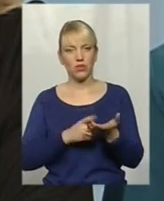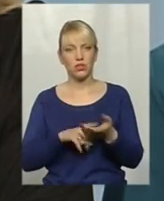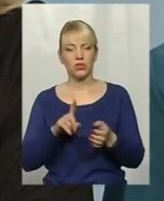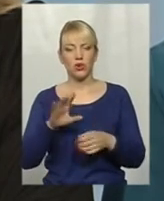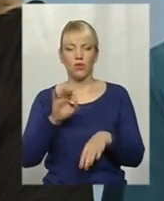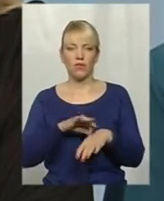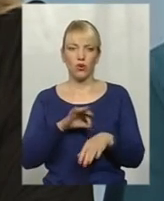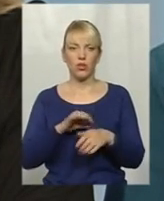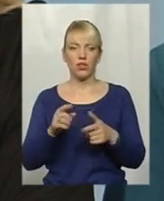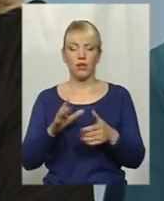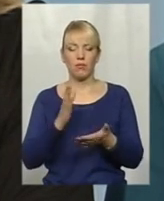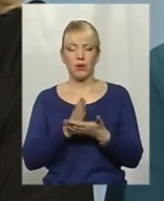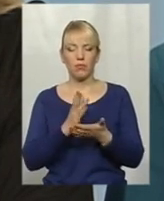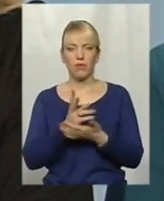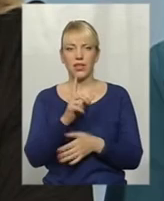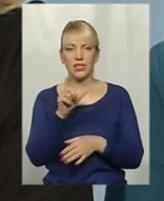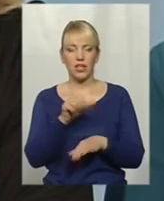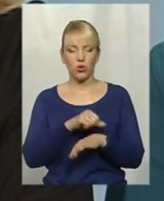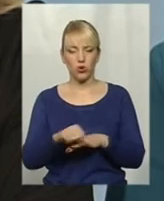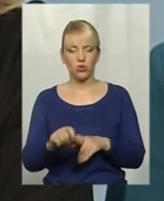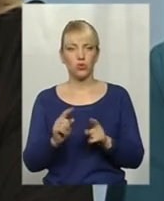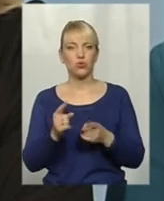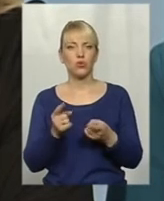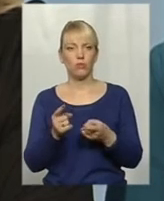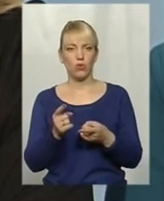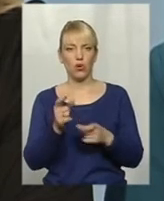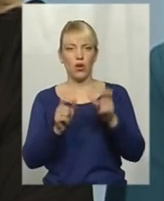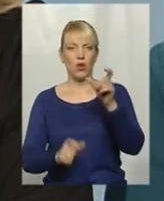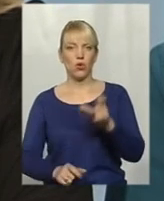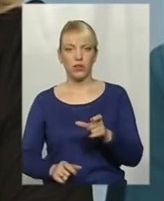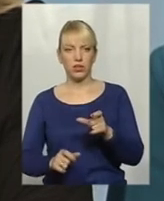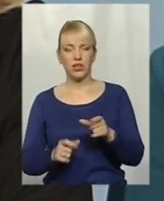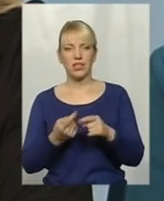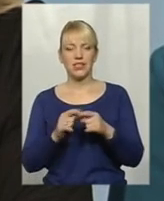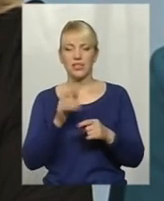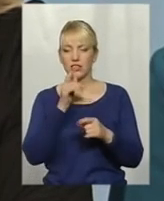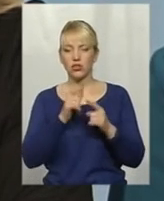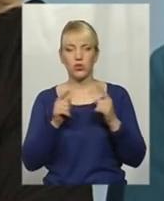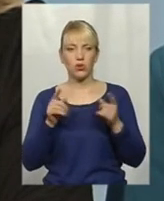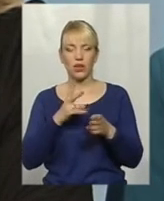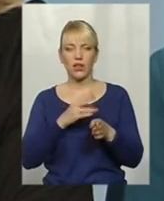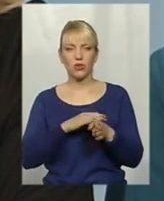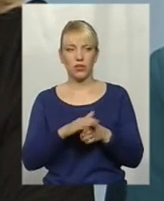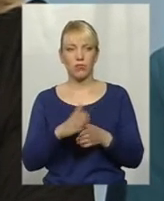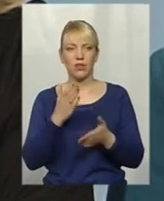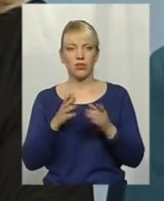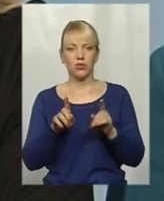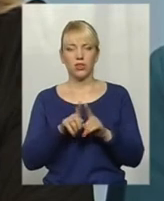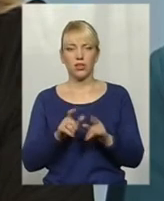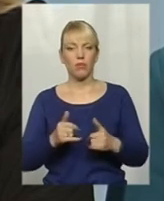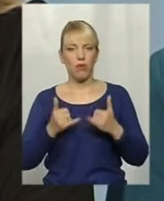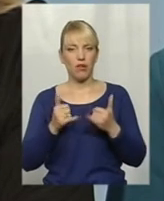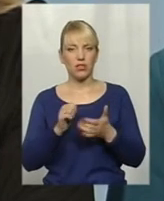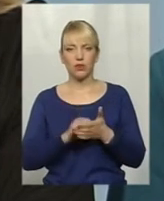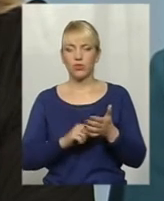за кордоном, ну інші причини, які, чому вона цього строку не дотримала. І якщо таких поважних причин